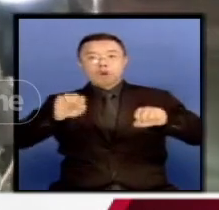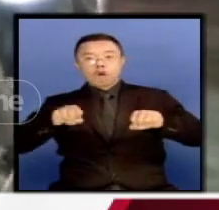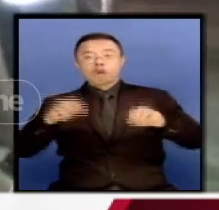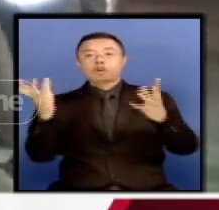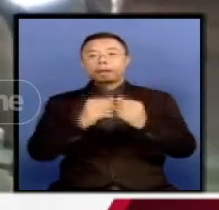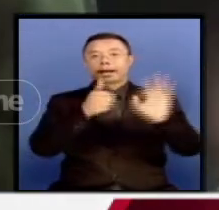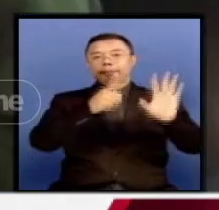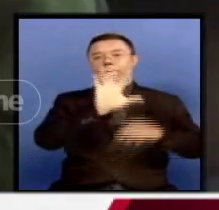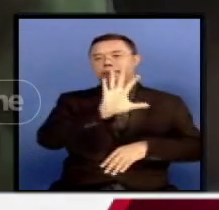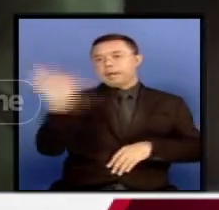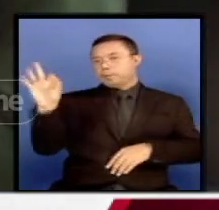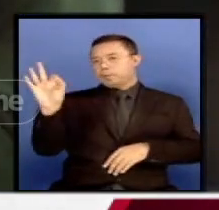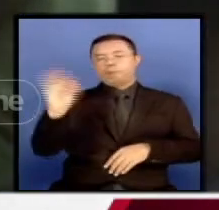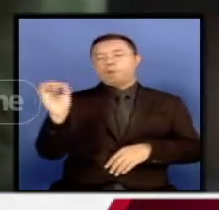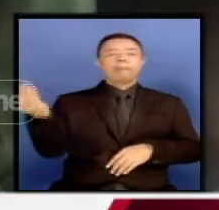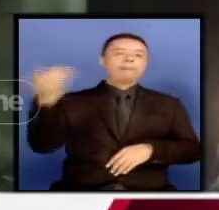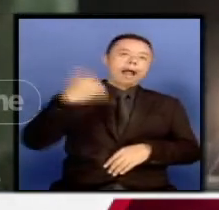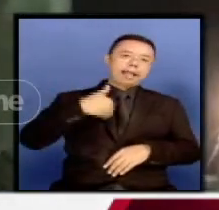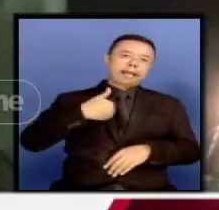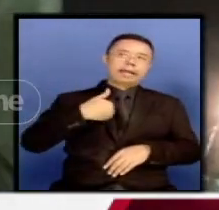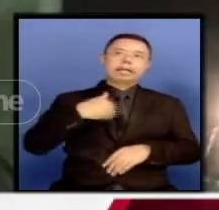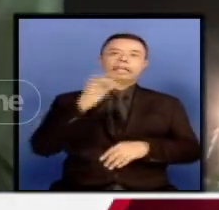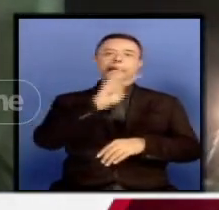sebanyak 65.000 dan belum kembali sebanyak